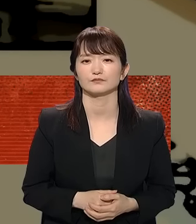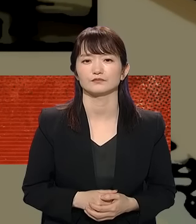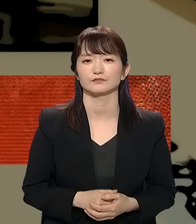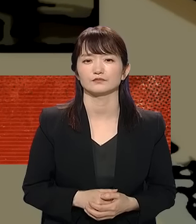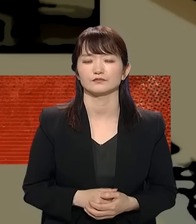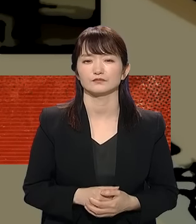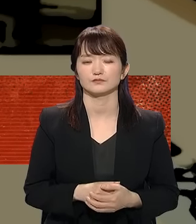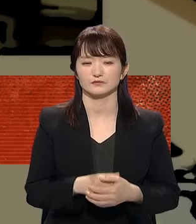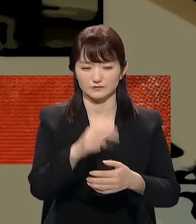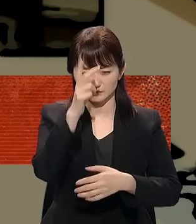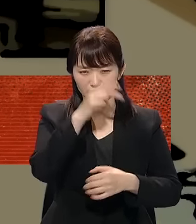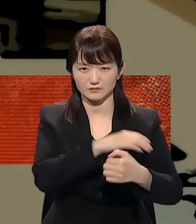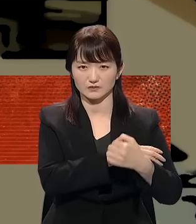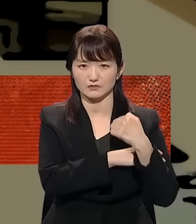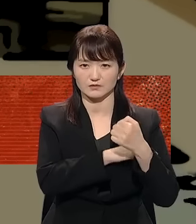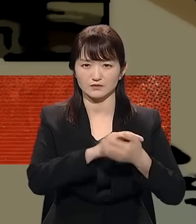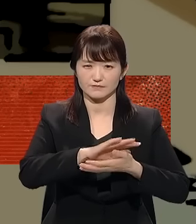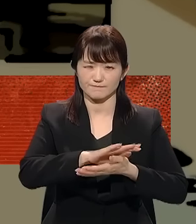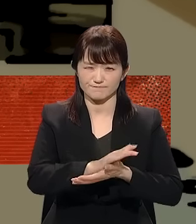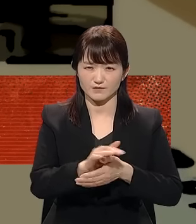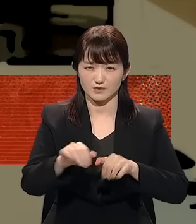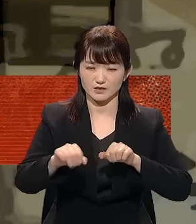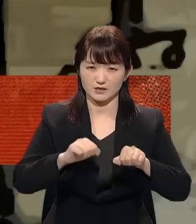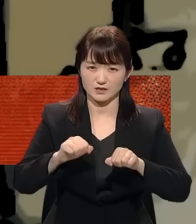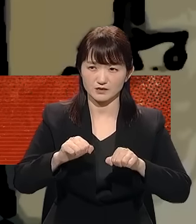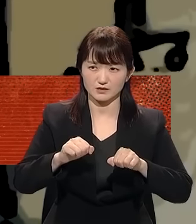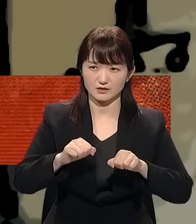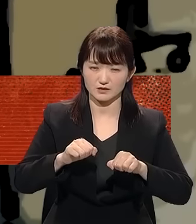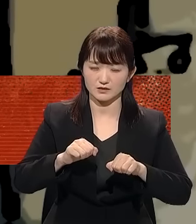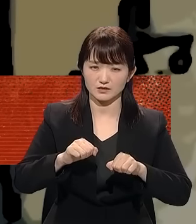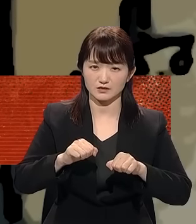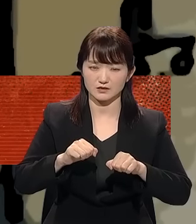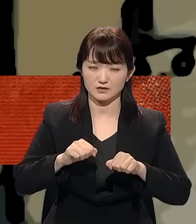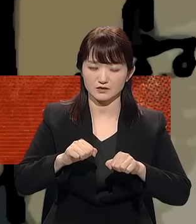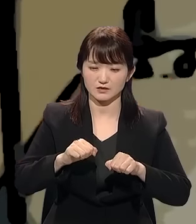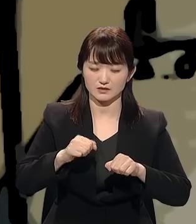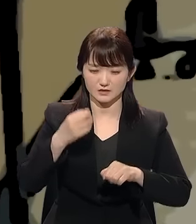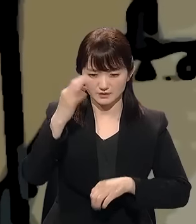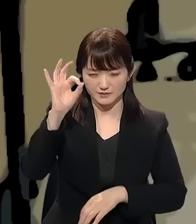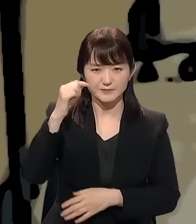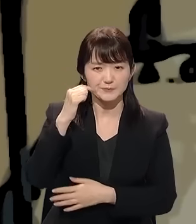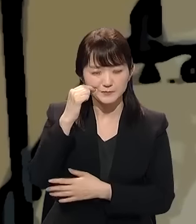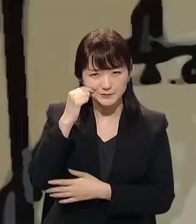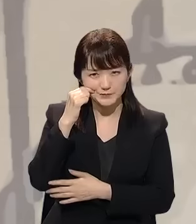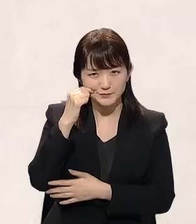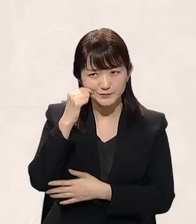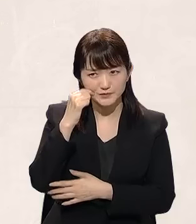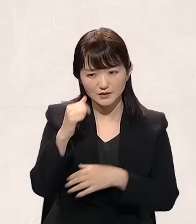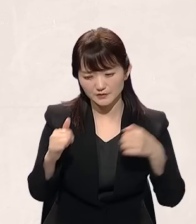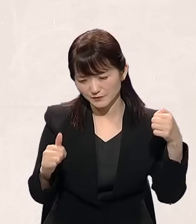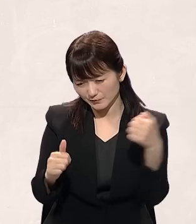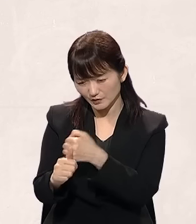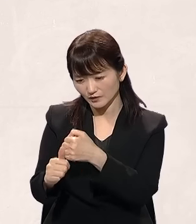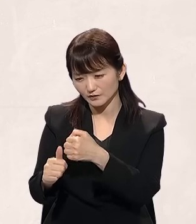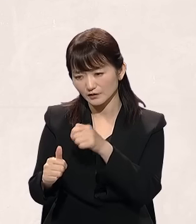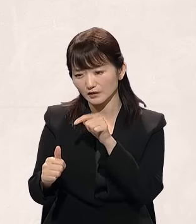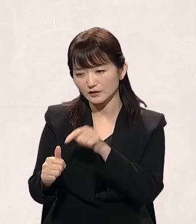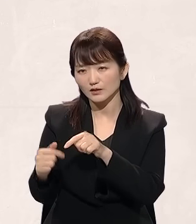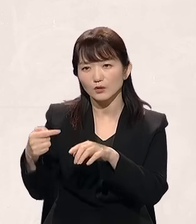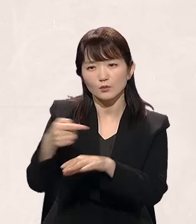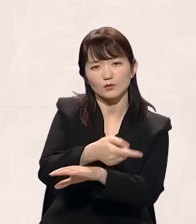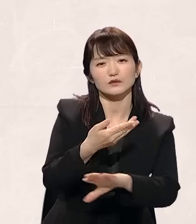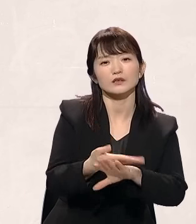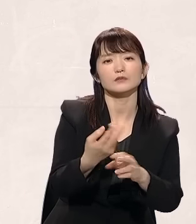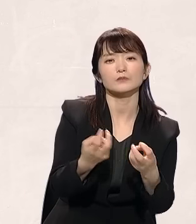공권력 유인 행위를 용납할 수 없어서 비위 행위를 했다고 주장하지만 다른 방법으로이를 제지할 수 있 다고 설명을